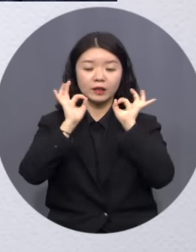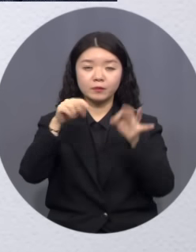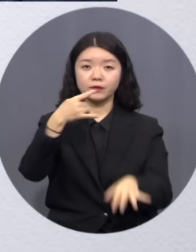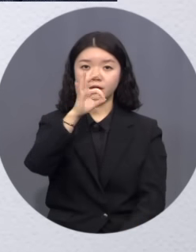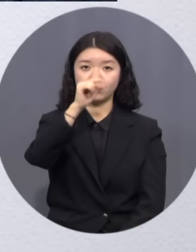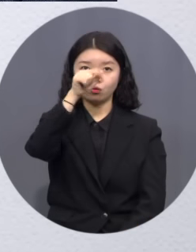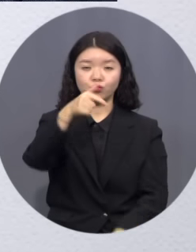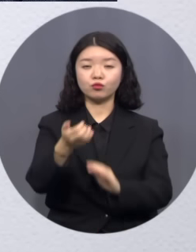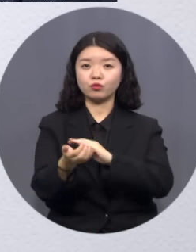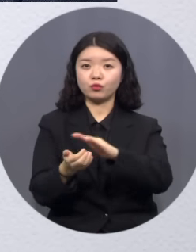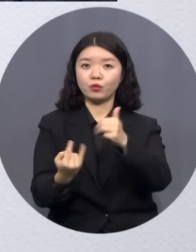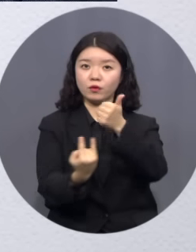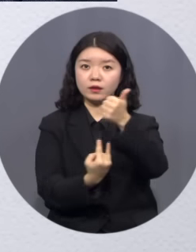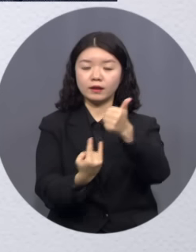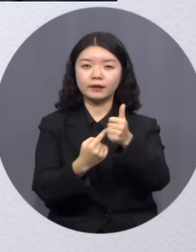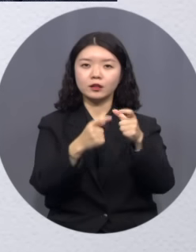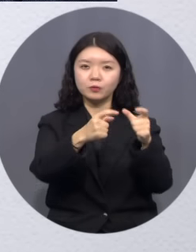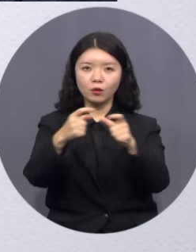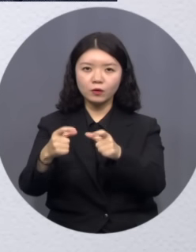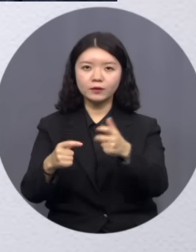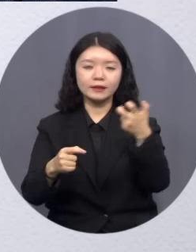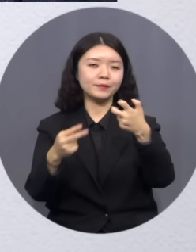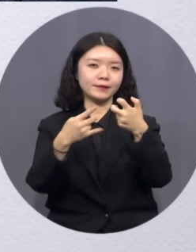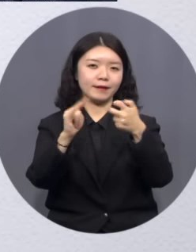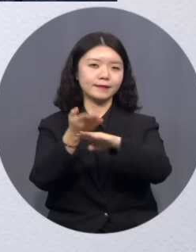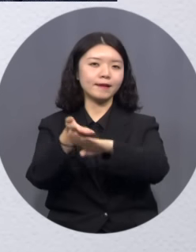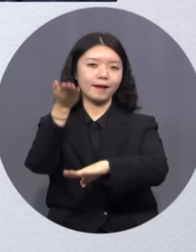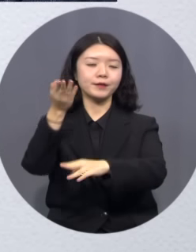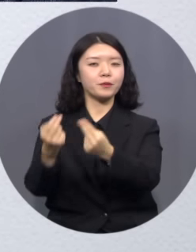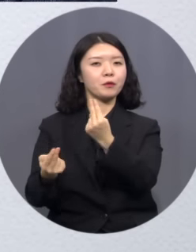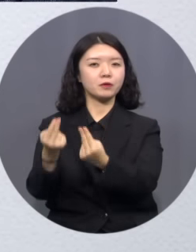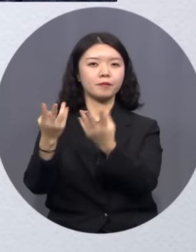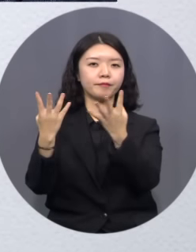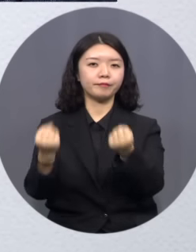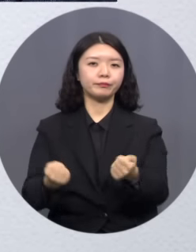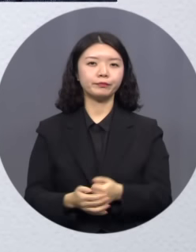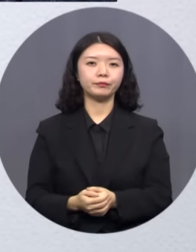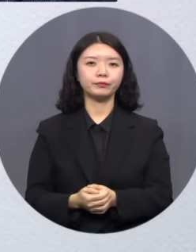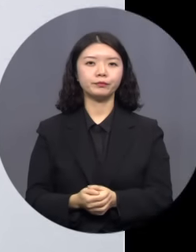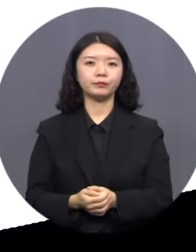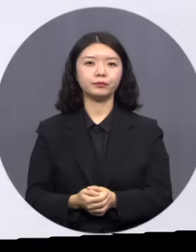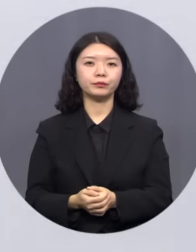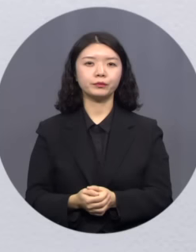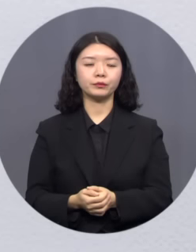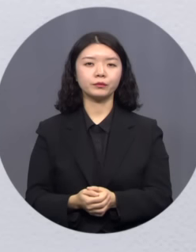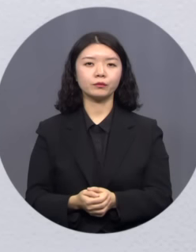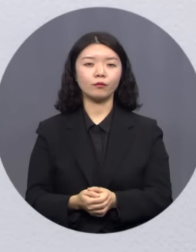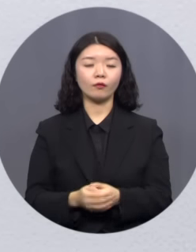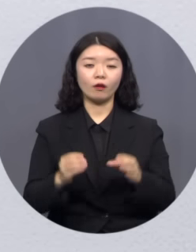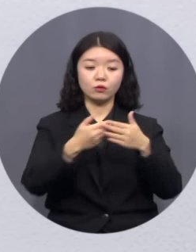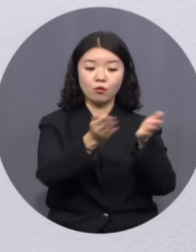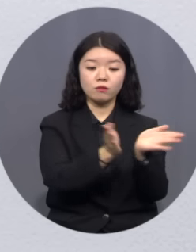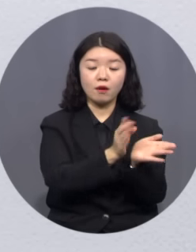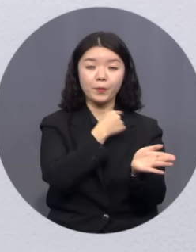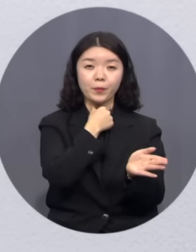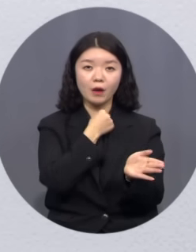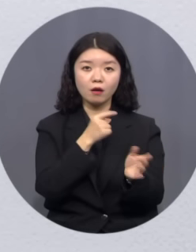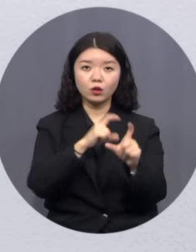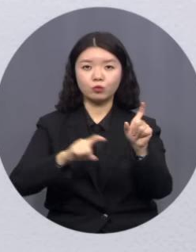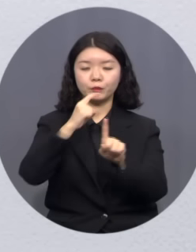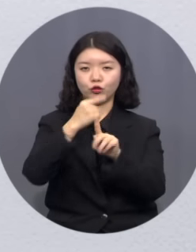당협위원장은 읍면 지역과 70세 이상에서 상대적으로 지지도가 높았습니다 정당 지지도에서는